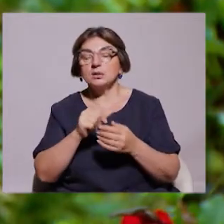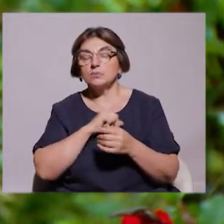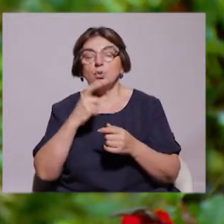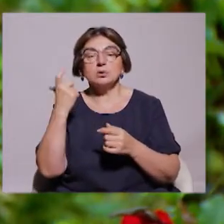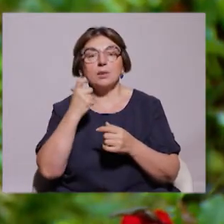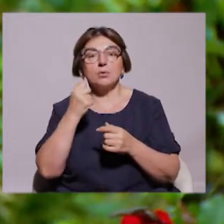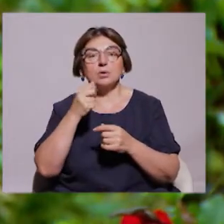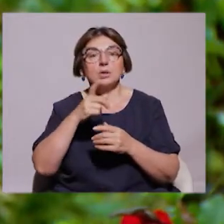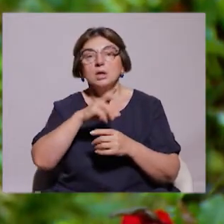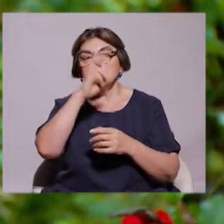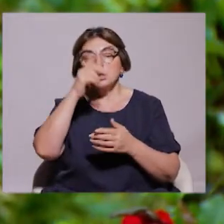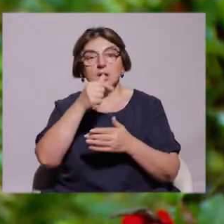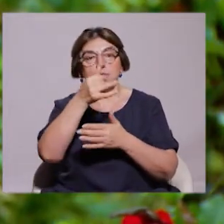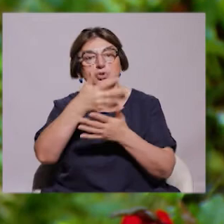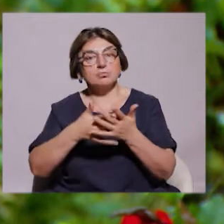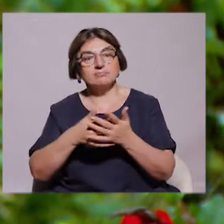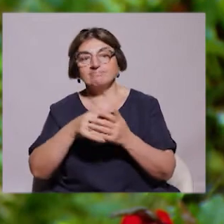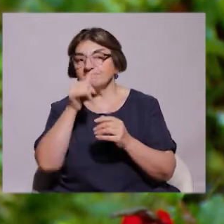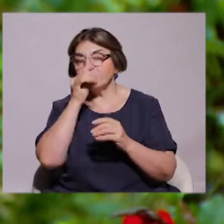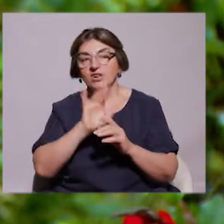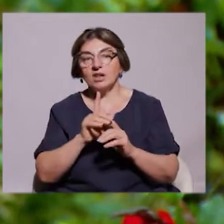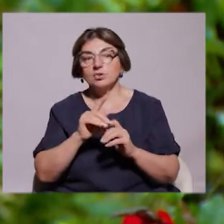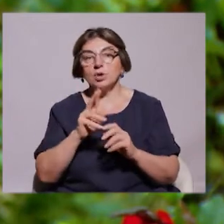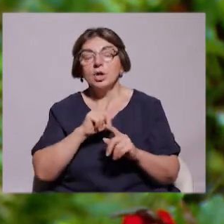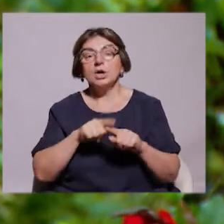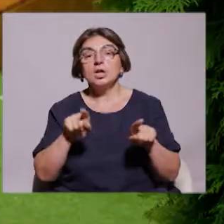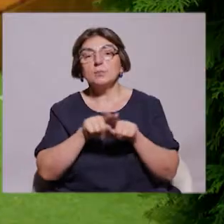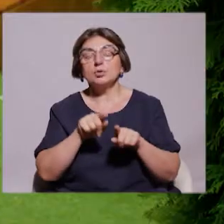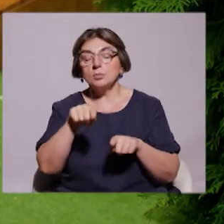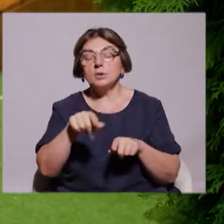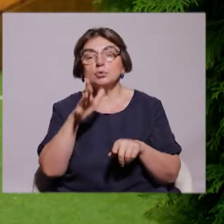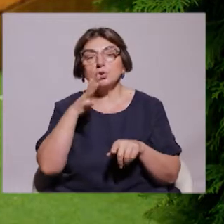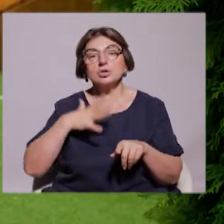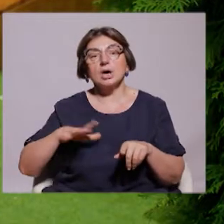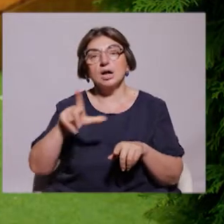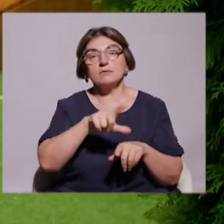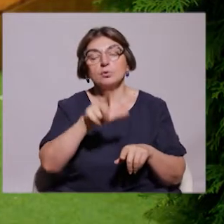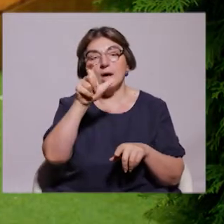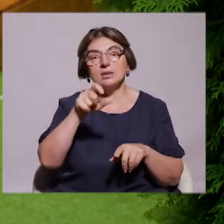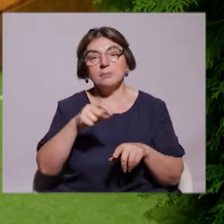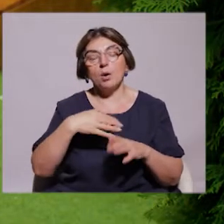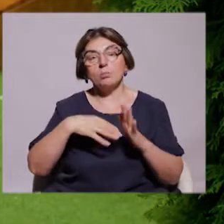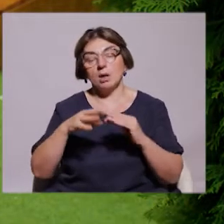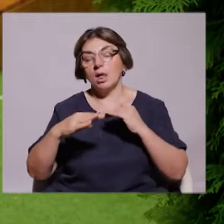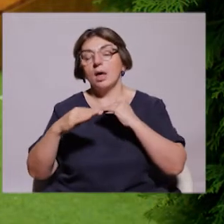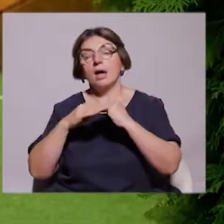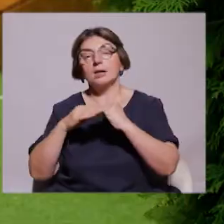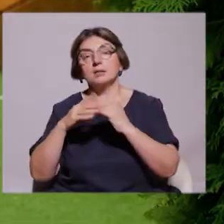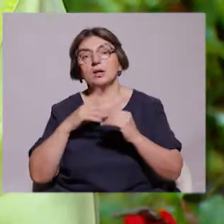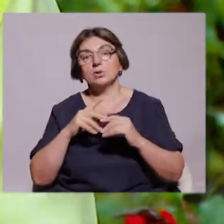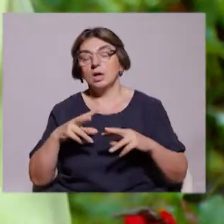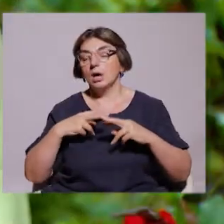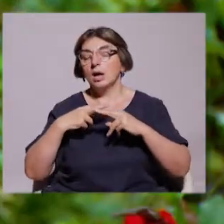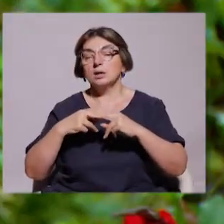განვითარების დონით თანაბარ მდგომარეობაში იმყოფებოდნენ ბერძნებთან, თანამშრომლობდნენ და თანამშრომლობითი გაცვლითი ვაჭრობა